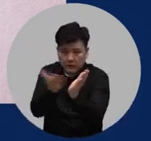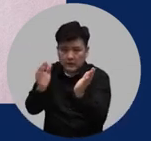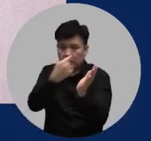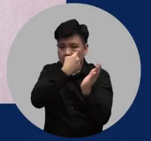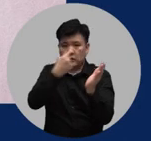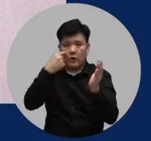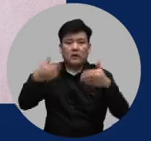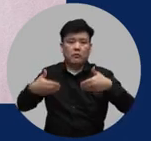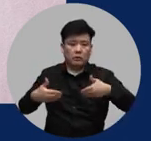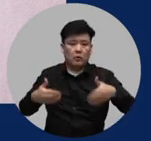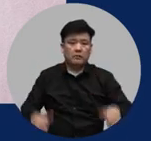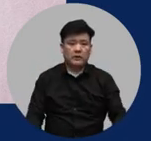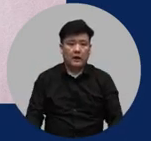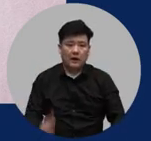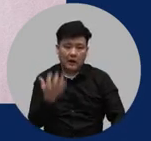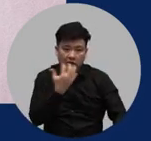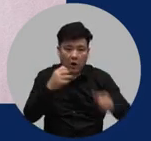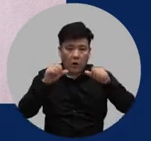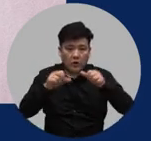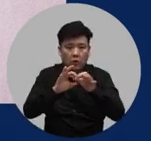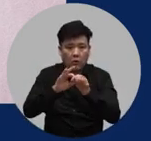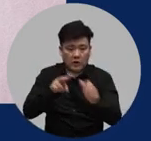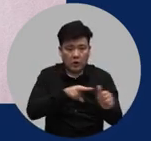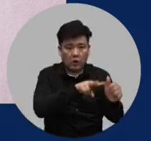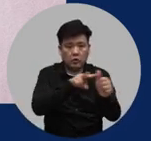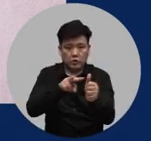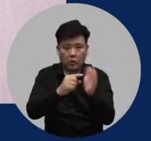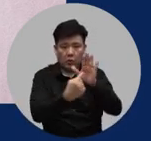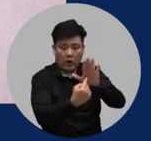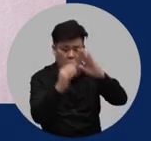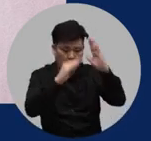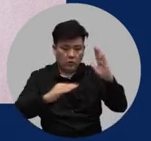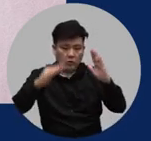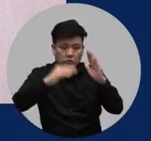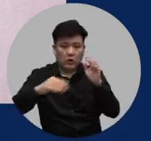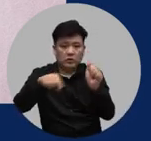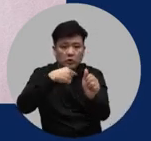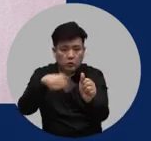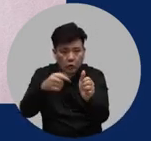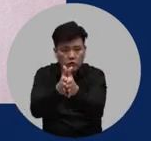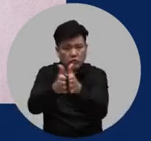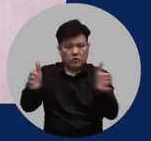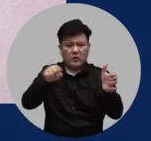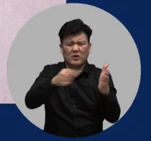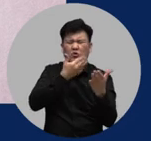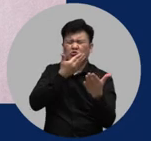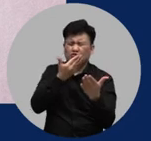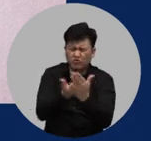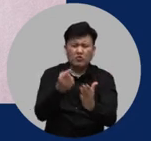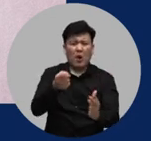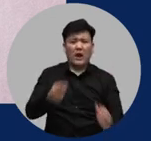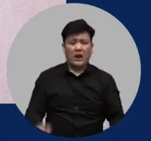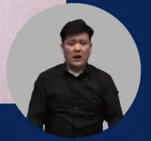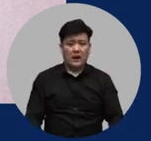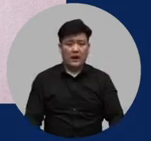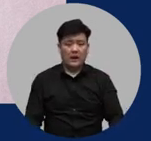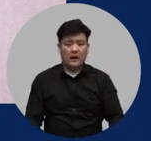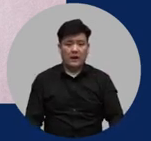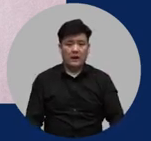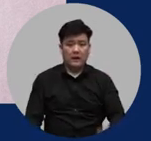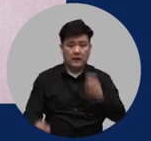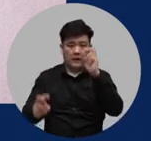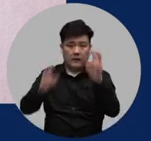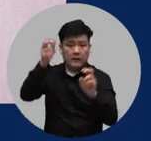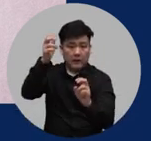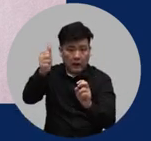합니다. 성희롱 관련 정보를 제공하고 정기적인 교육을 실시하는 것도 중요합니다.